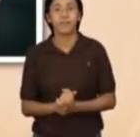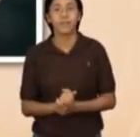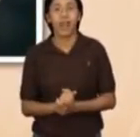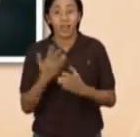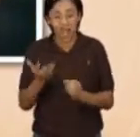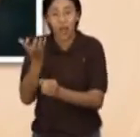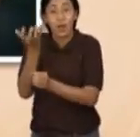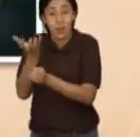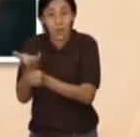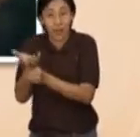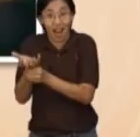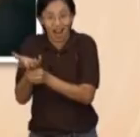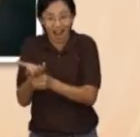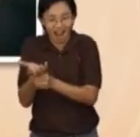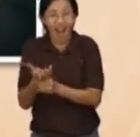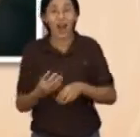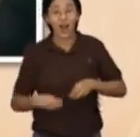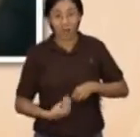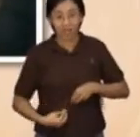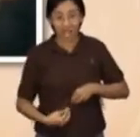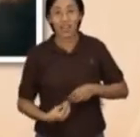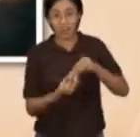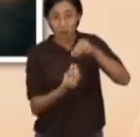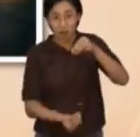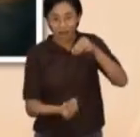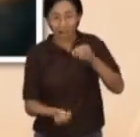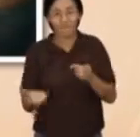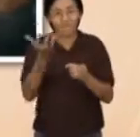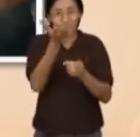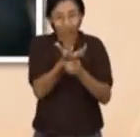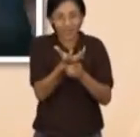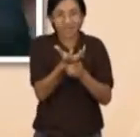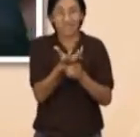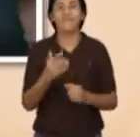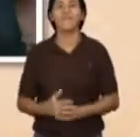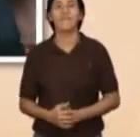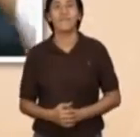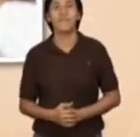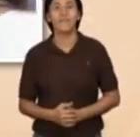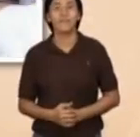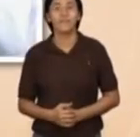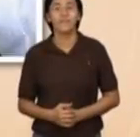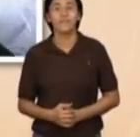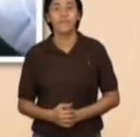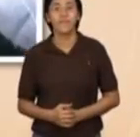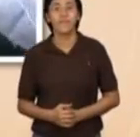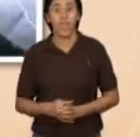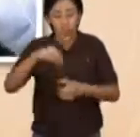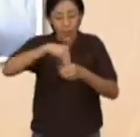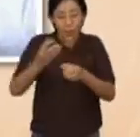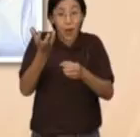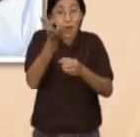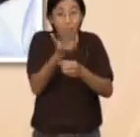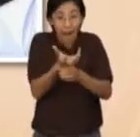งในกรวยนะฮะ ต้องแนะนำอุปกรณ์อีกอย่างหนึ่งนั่นคือกรวยด้วยนะคะ นะครับนี่นะฮะแล้วก็